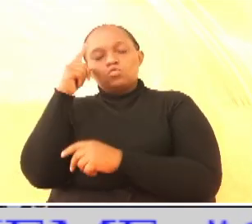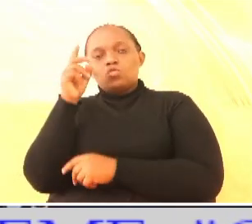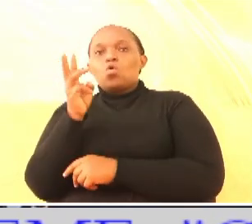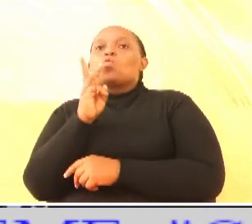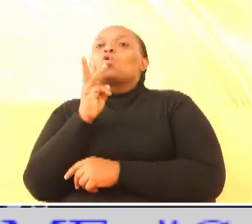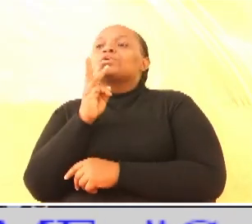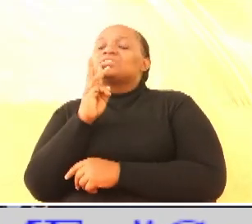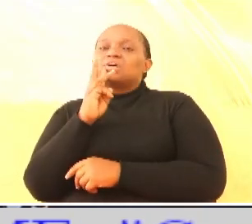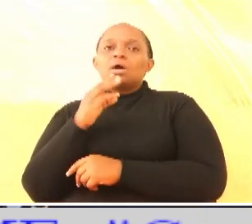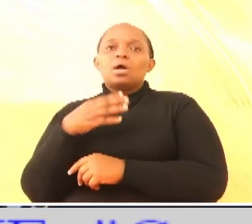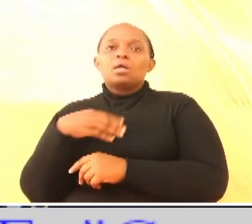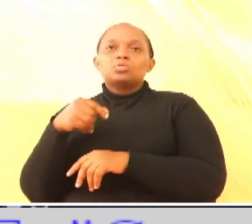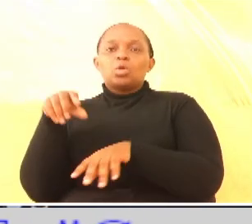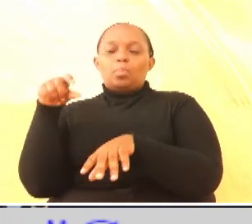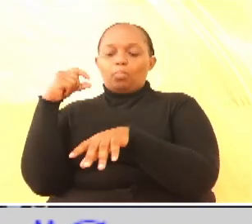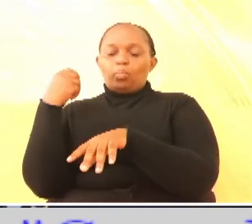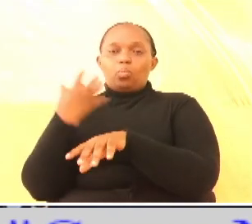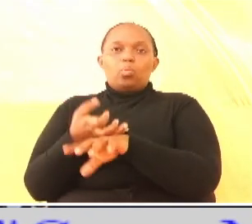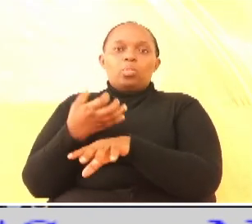Na mifupa ya nguruwe.